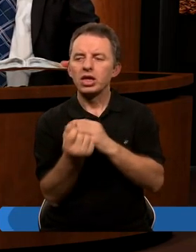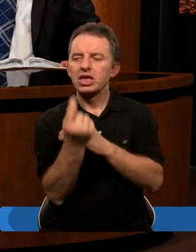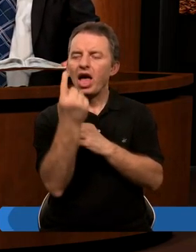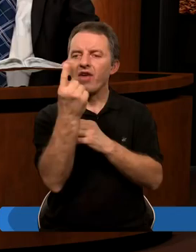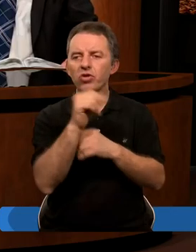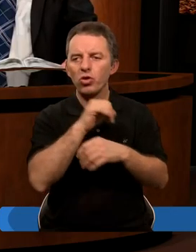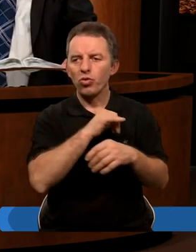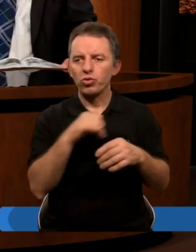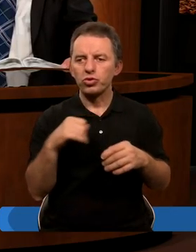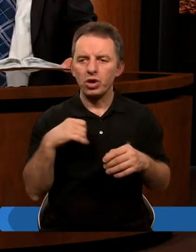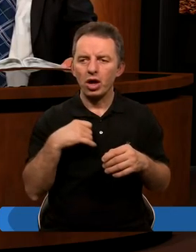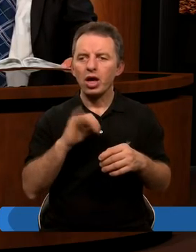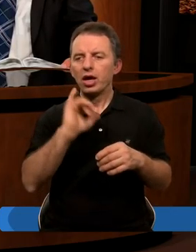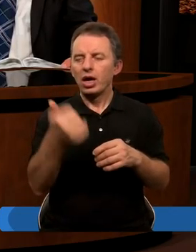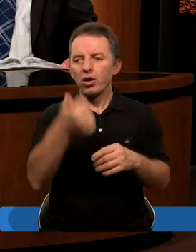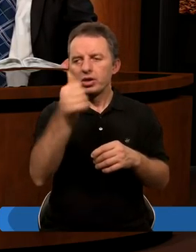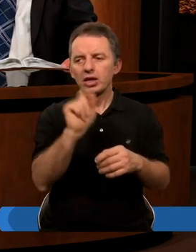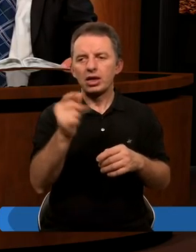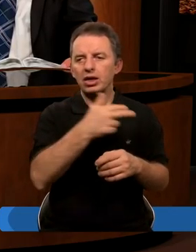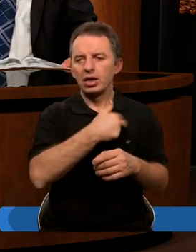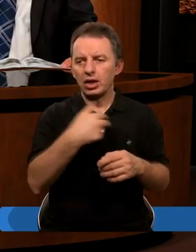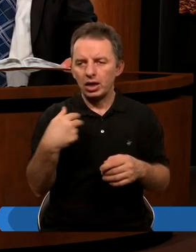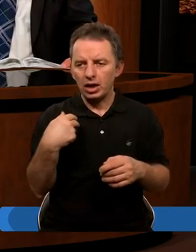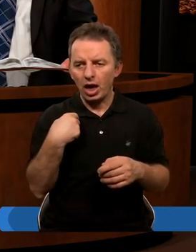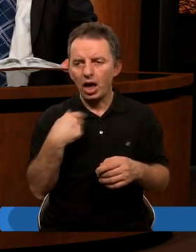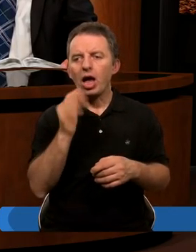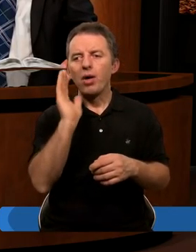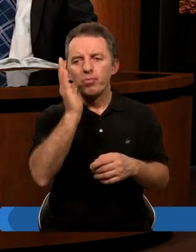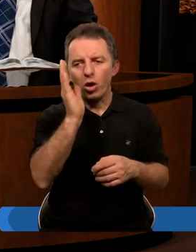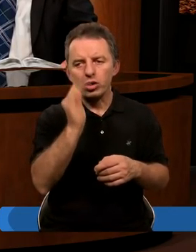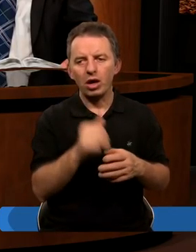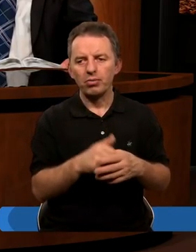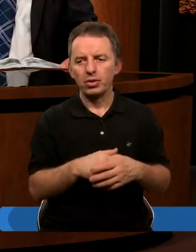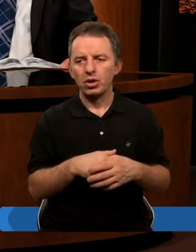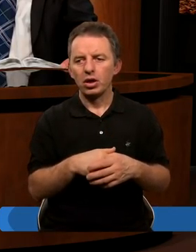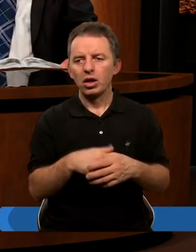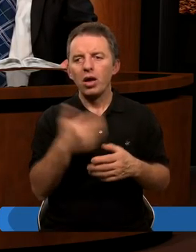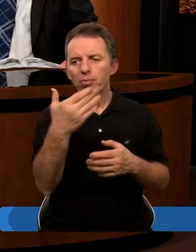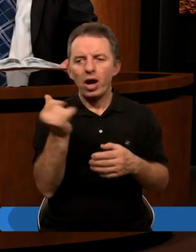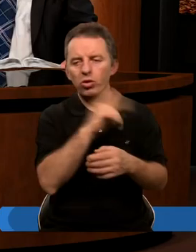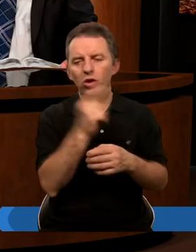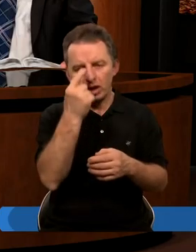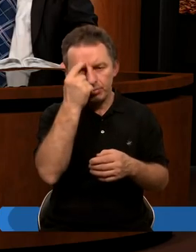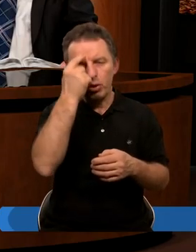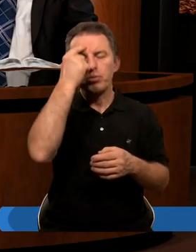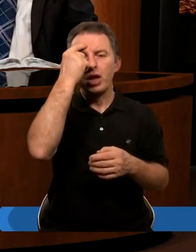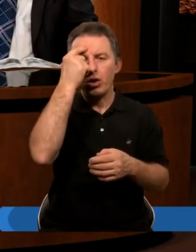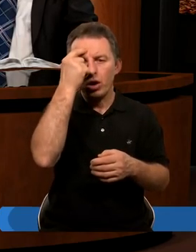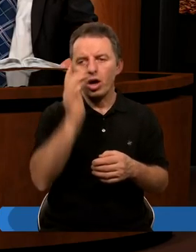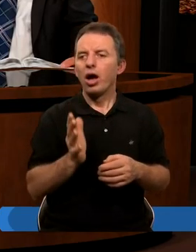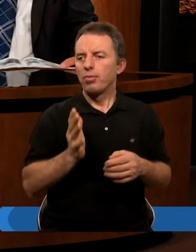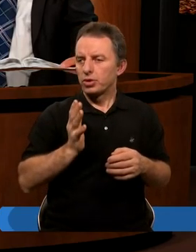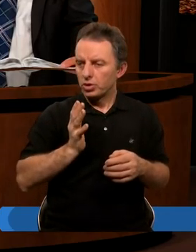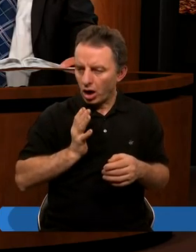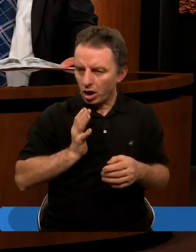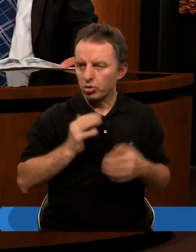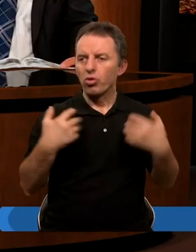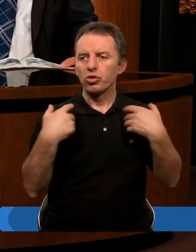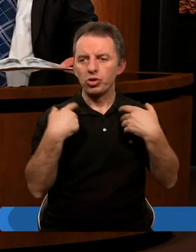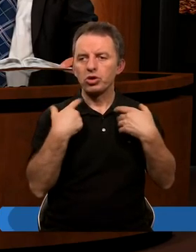się jako jeden z nas, a potem, tak jak Mariuszu wspomniałeś, przeżył życie